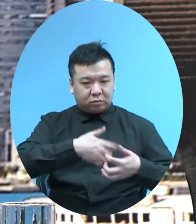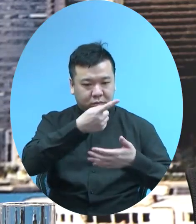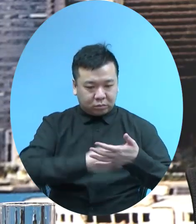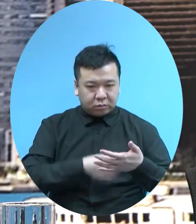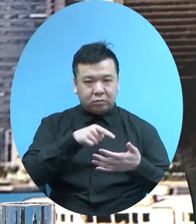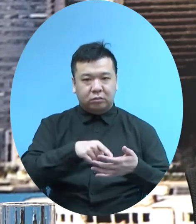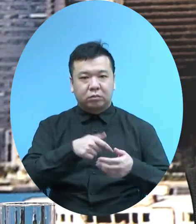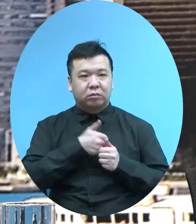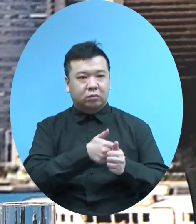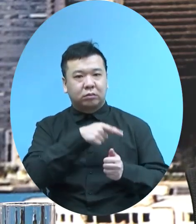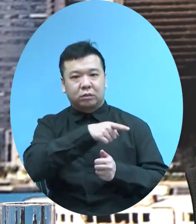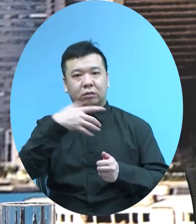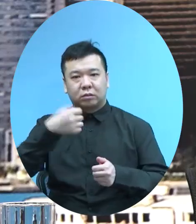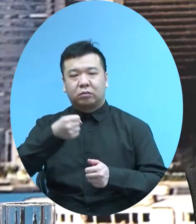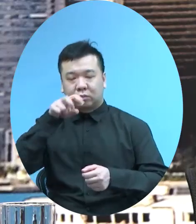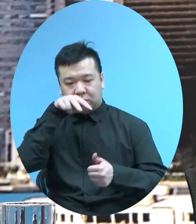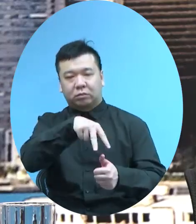係中央會睇住咁樣。